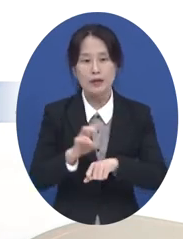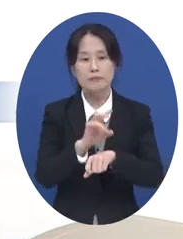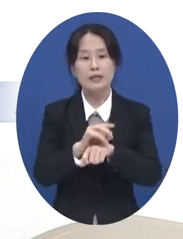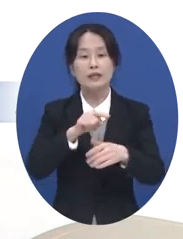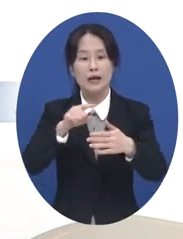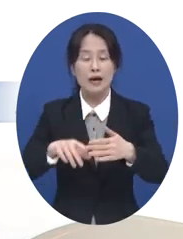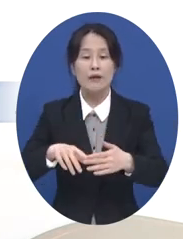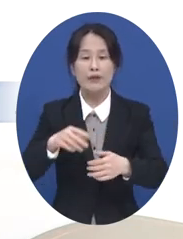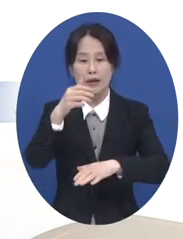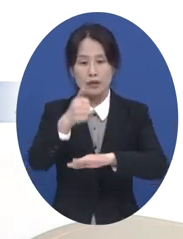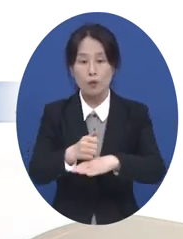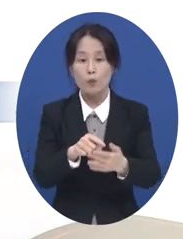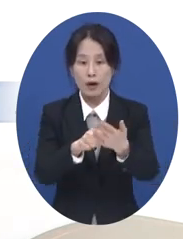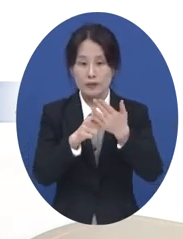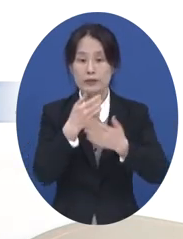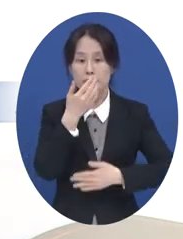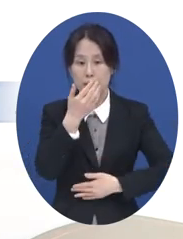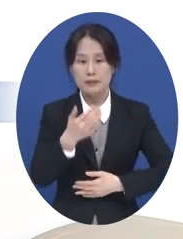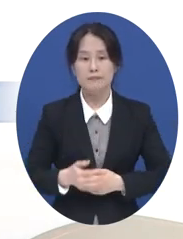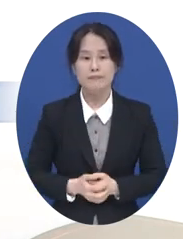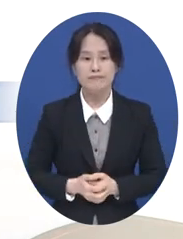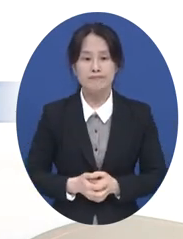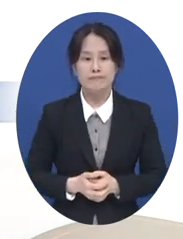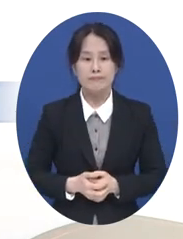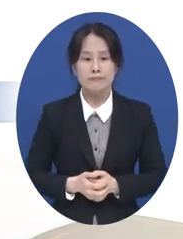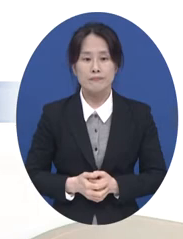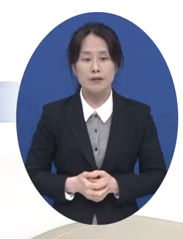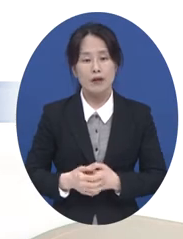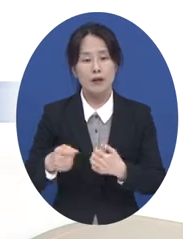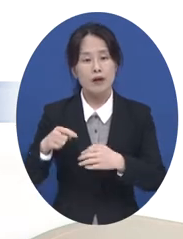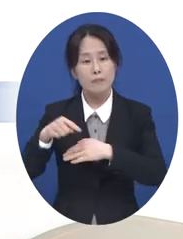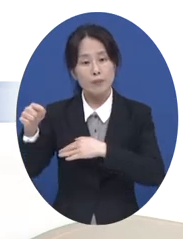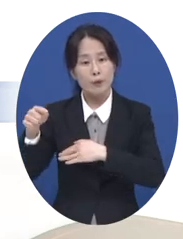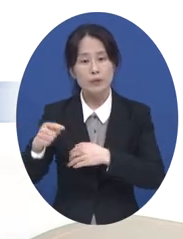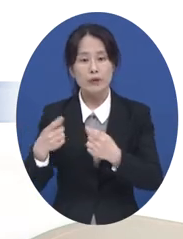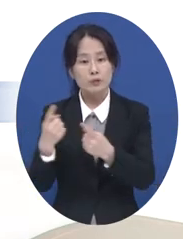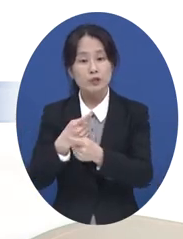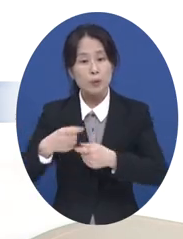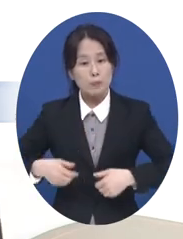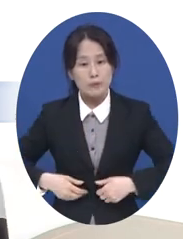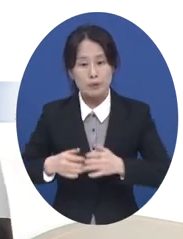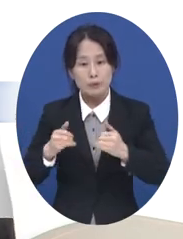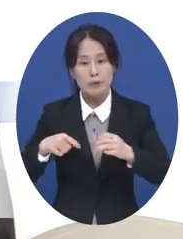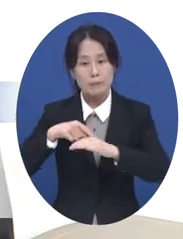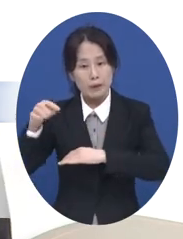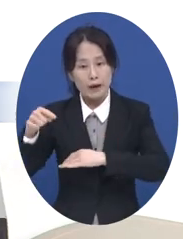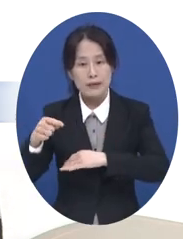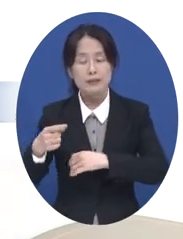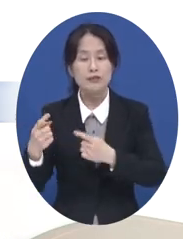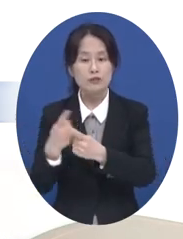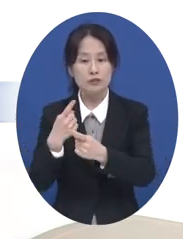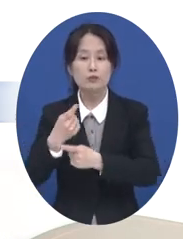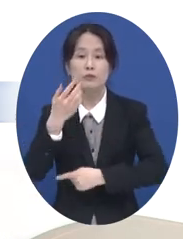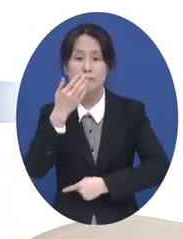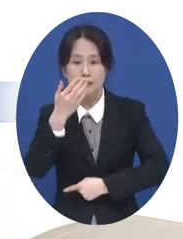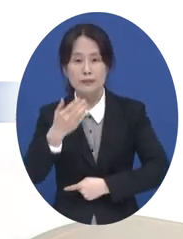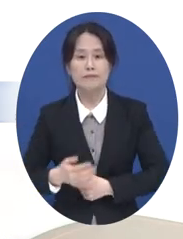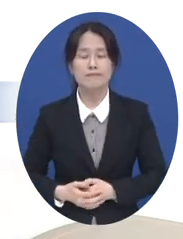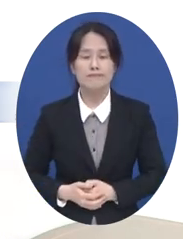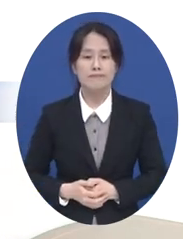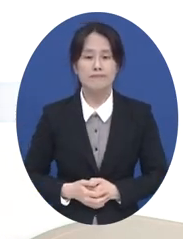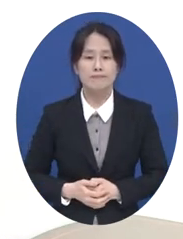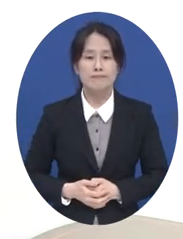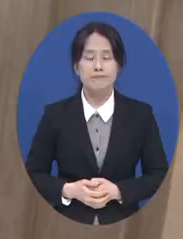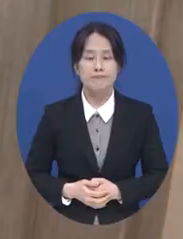뭐 코로나 검사는 24시간 이내에 결과가 나오고 외과적으로 이제 치료가 필요하신 분들은 외과적으로